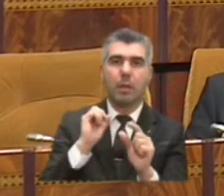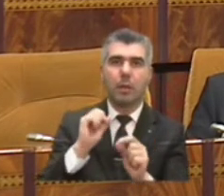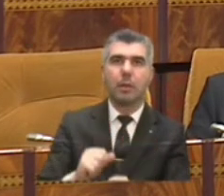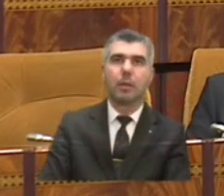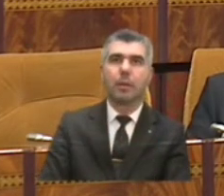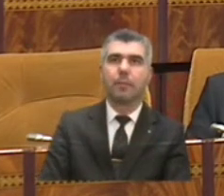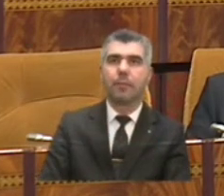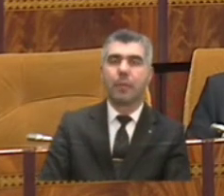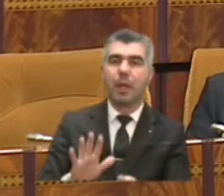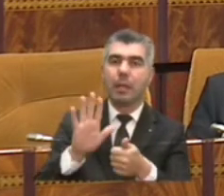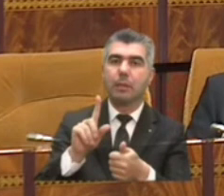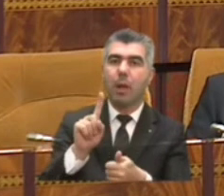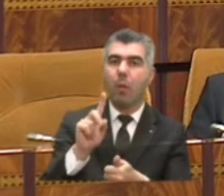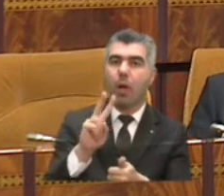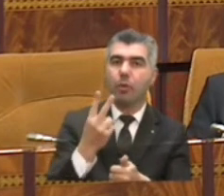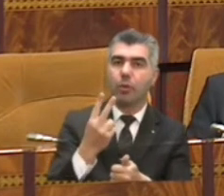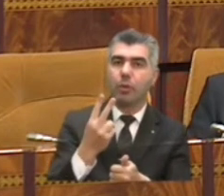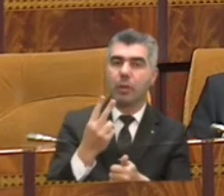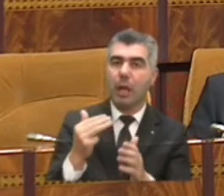621.